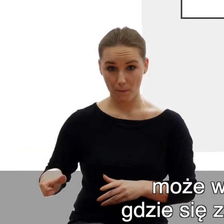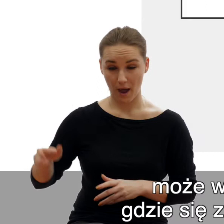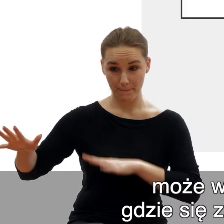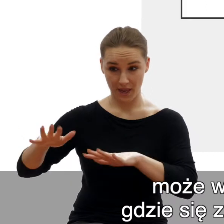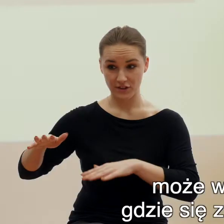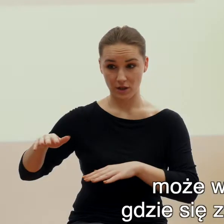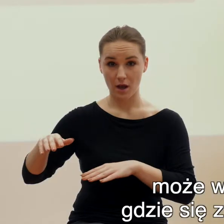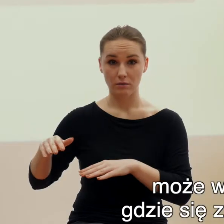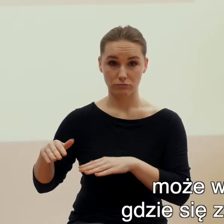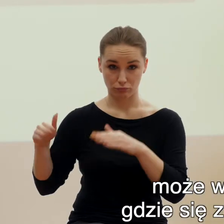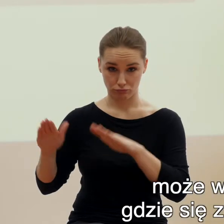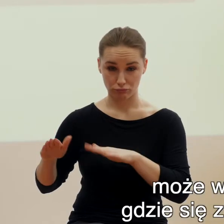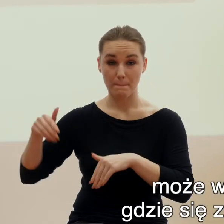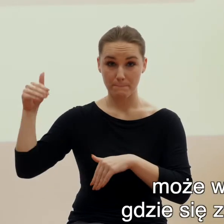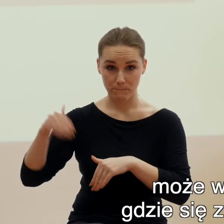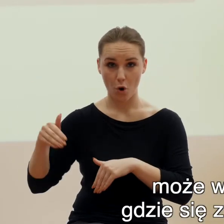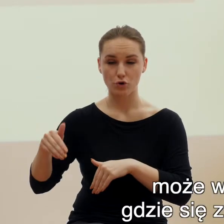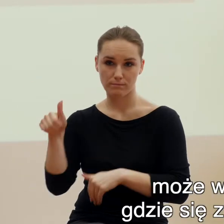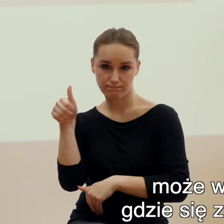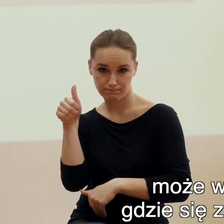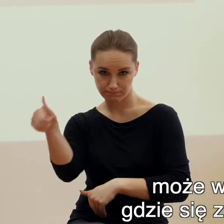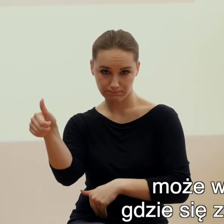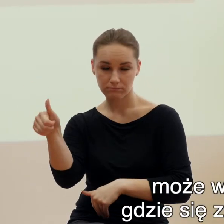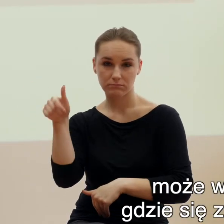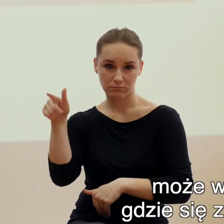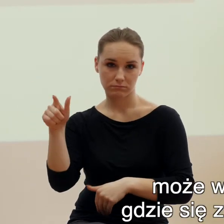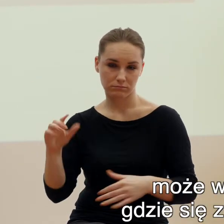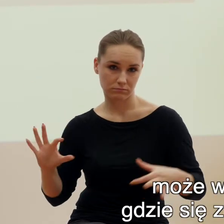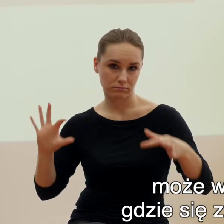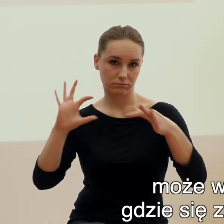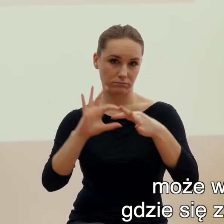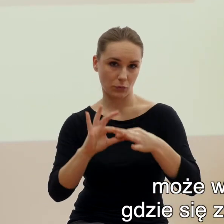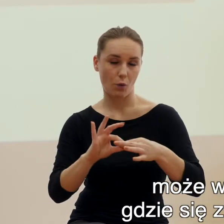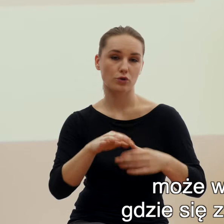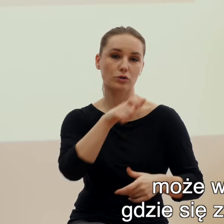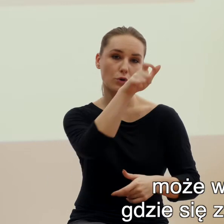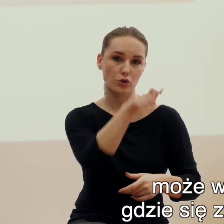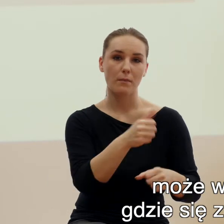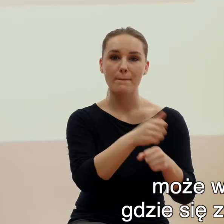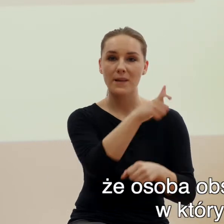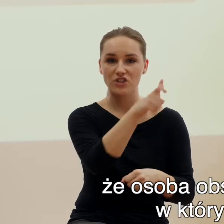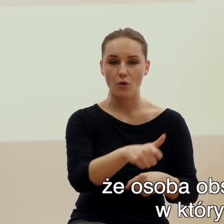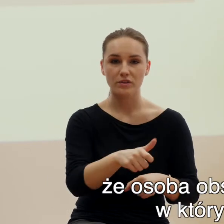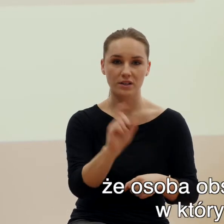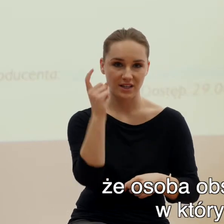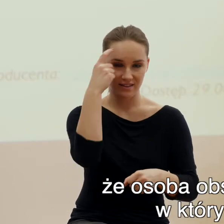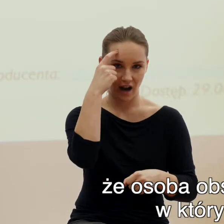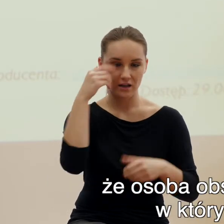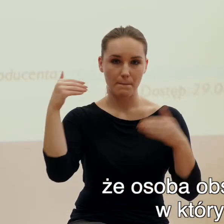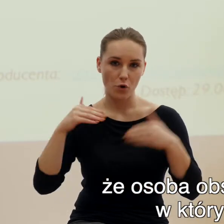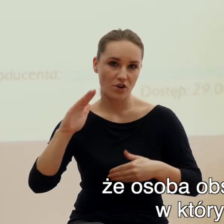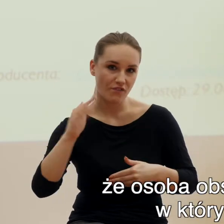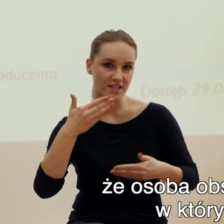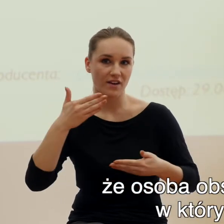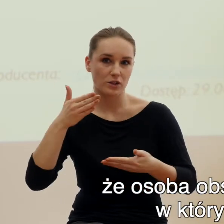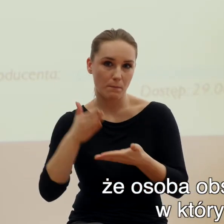wezwać pomoc, może poinformować, gdzie się znajduje. System jest tak skonstruowany, że osoba